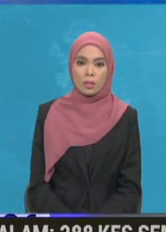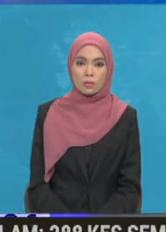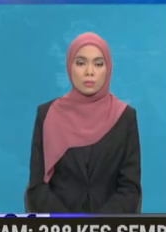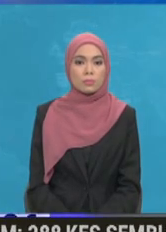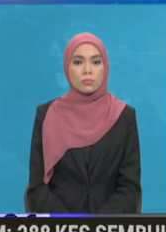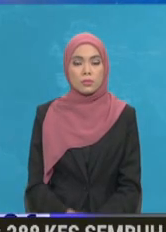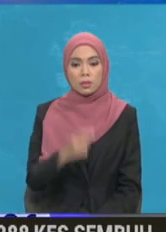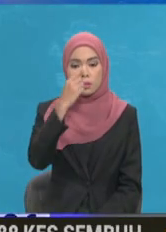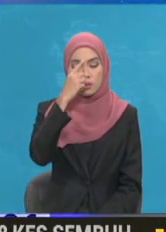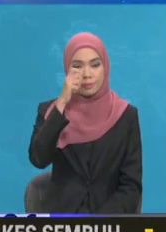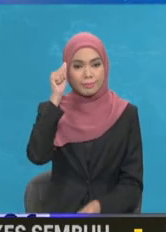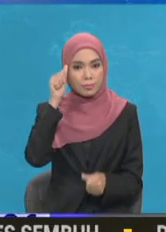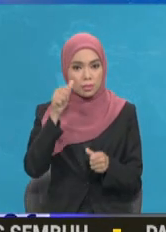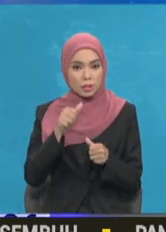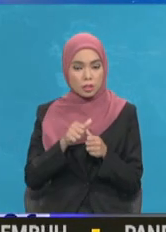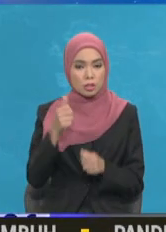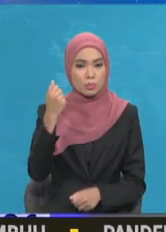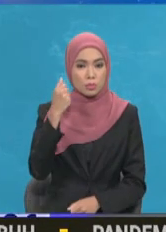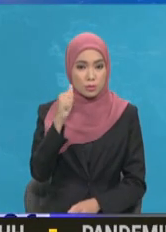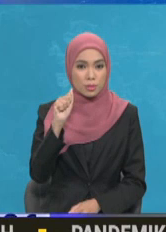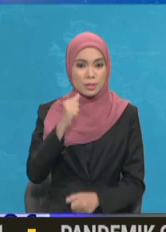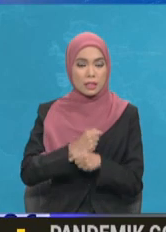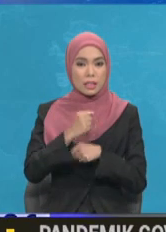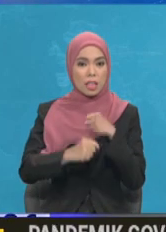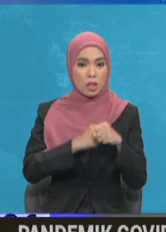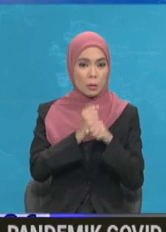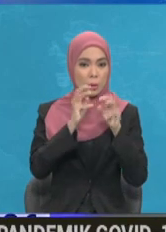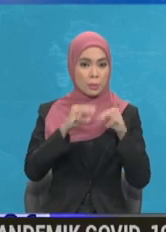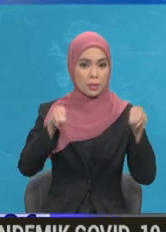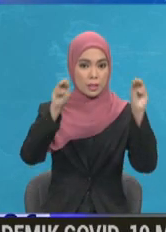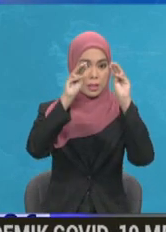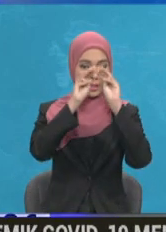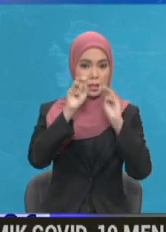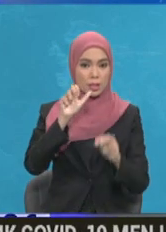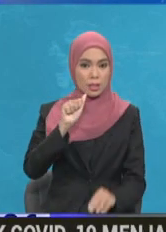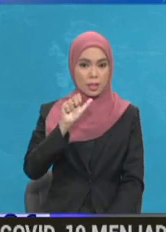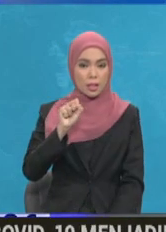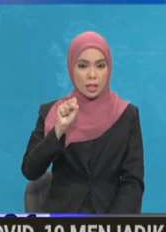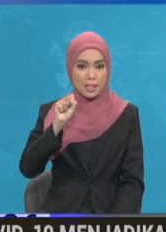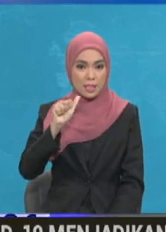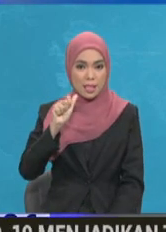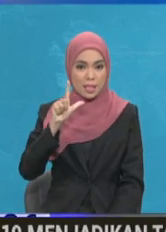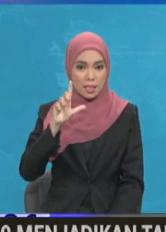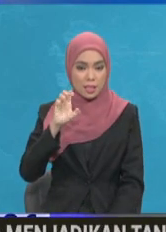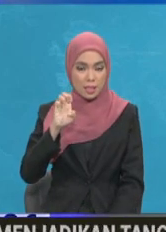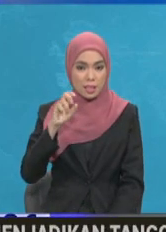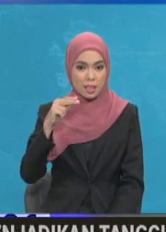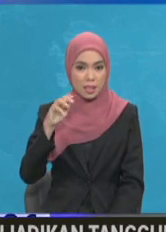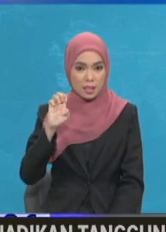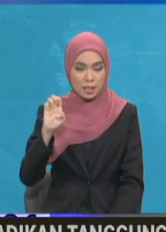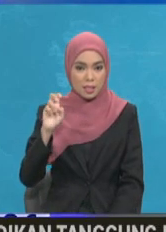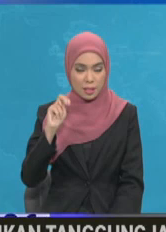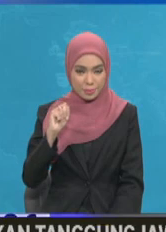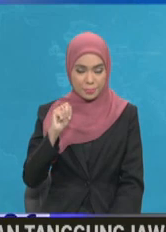memperingati 10 tahun Masjid As Sholihin jabatan Perdana Menteri dan kementerian hal ihwal ugama petang tadi